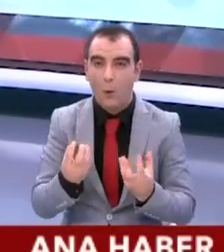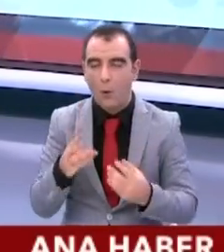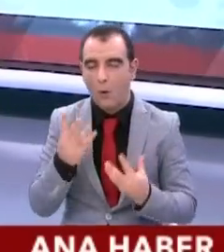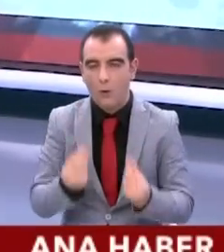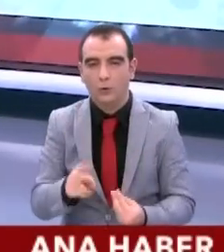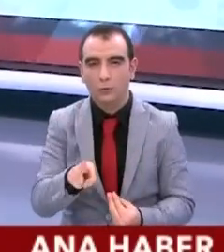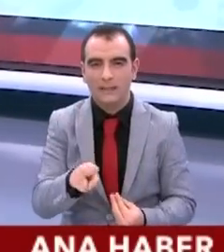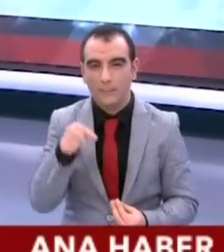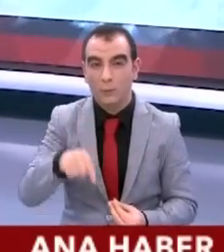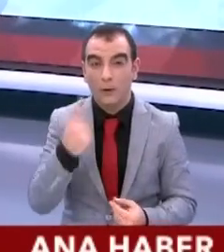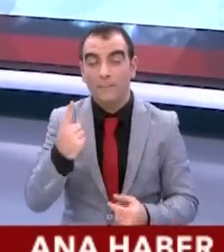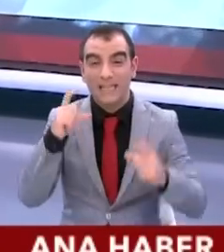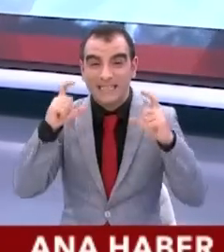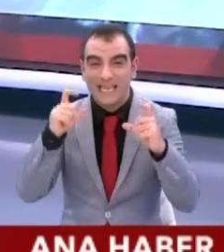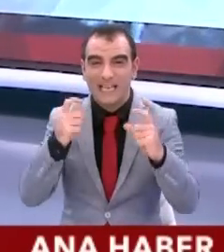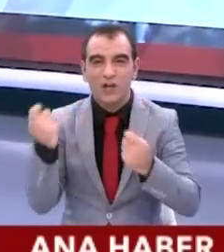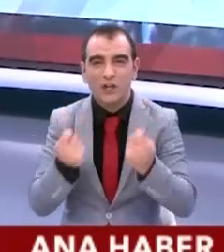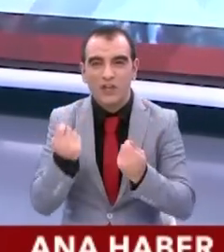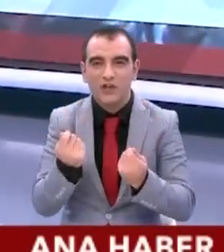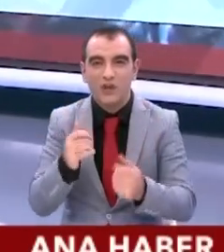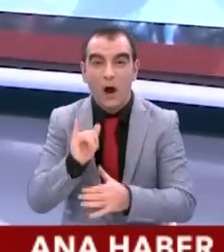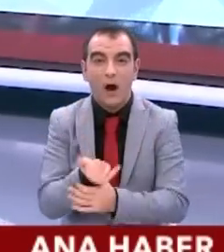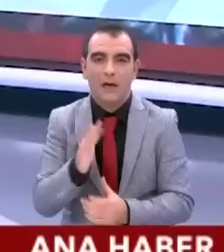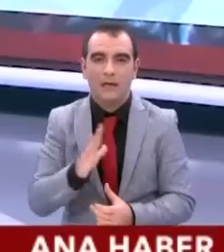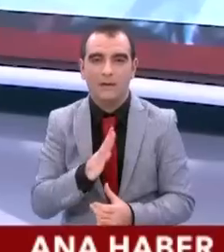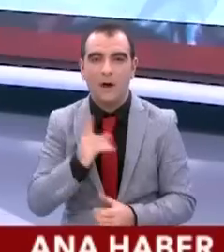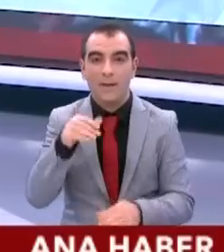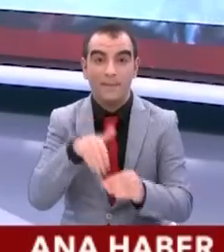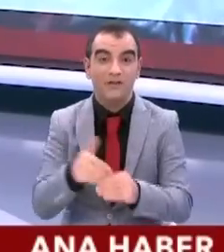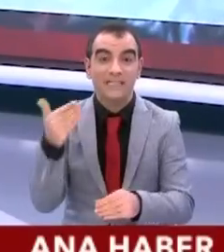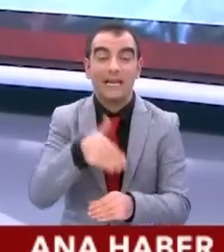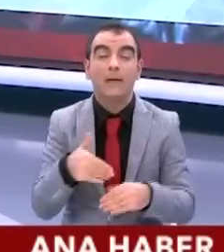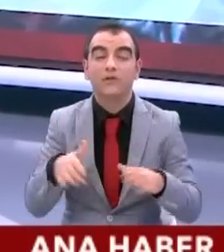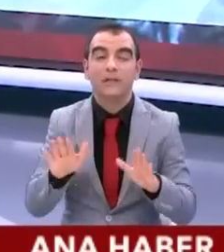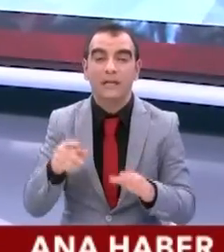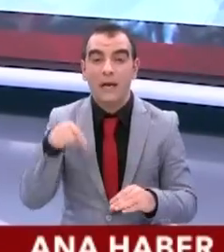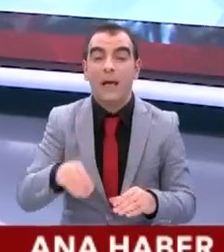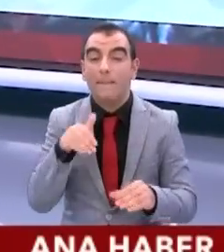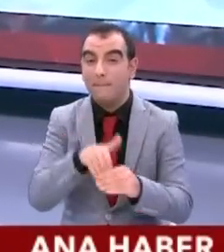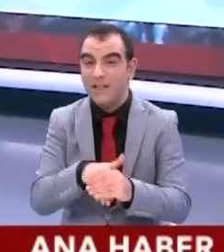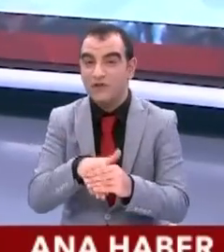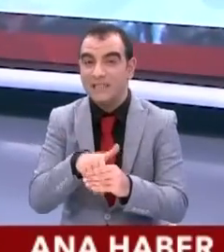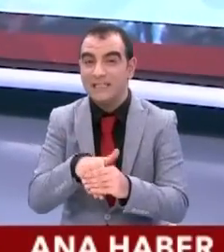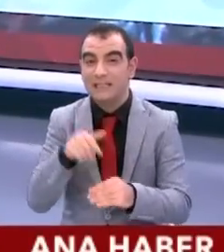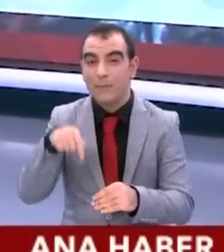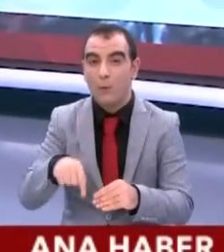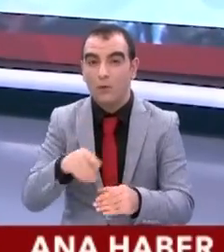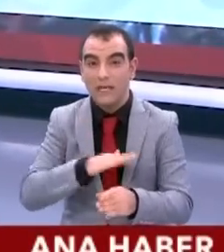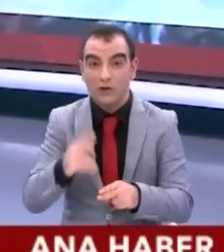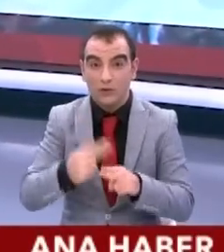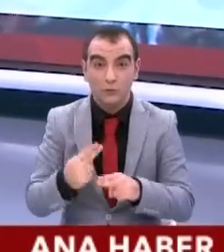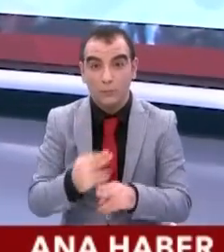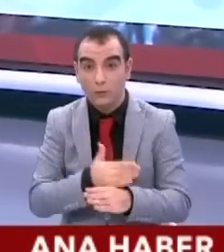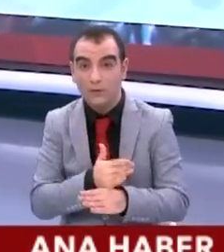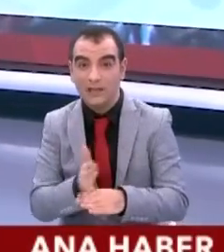Burada da bir SGK'da iş yüklü artışı olacak demiştik Dolayısıyla üzmeyin size gelmiş değil Peki mecliste böyle sürünecek mi yoksa hızlı mı geçecek